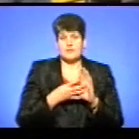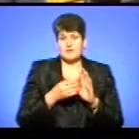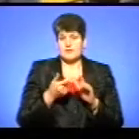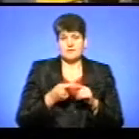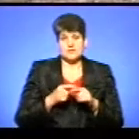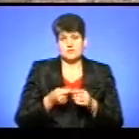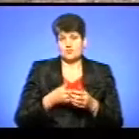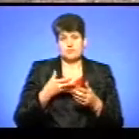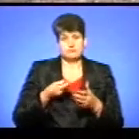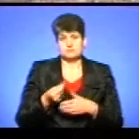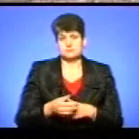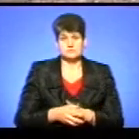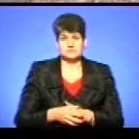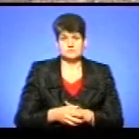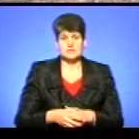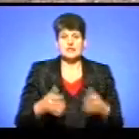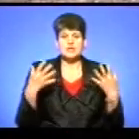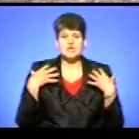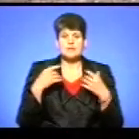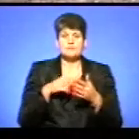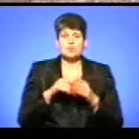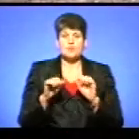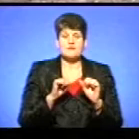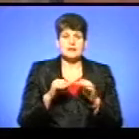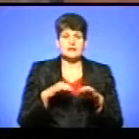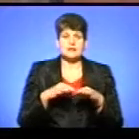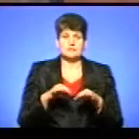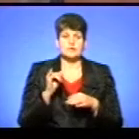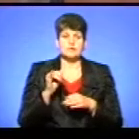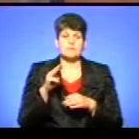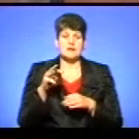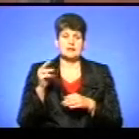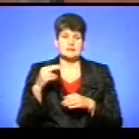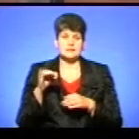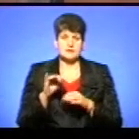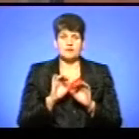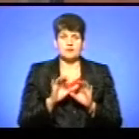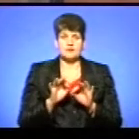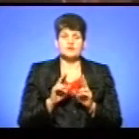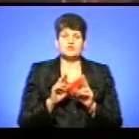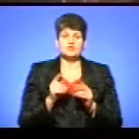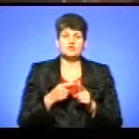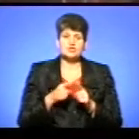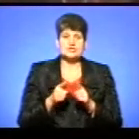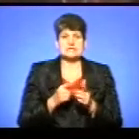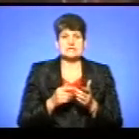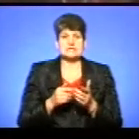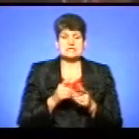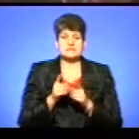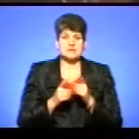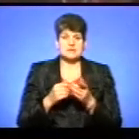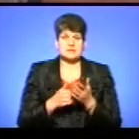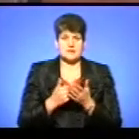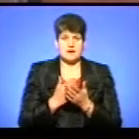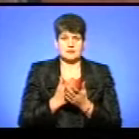задорого платити. Начальник міського управління транспорту Ігор Мединський прокоментував, чи зміниться якість перевезення після підняття